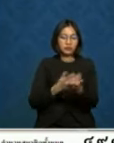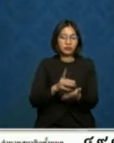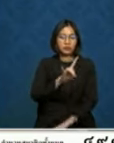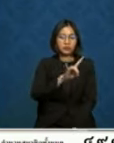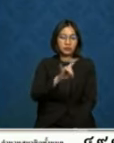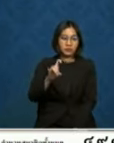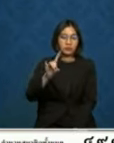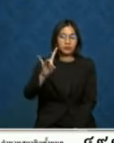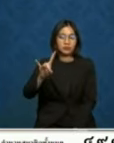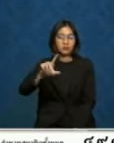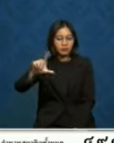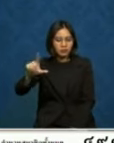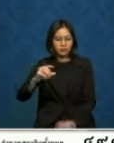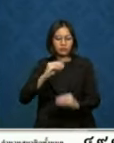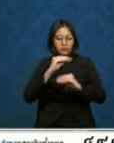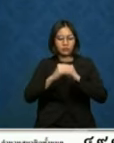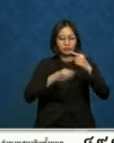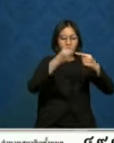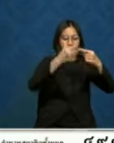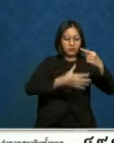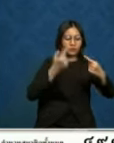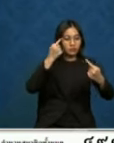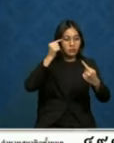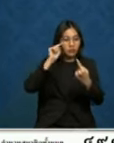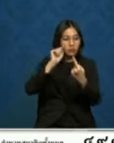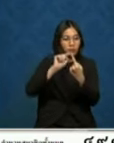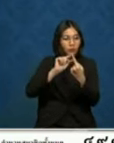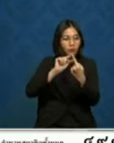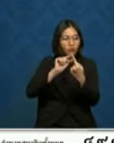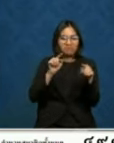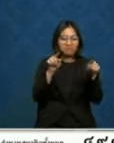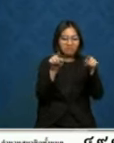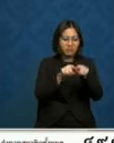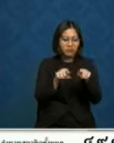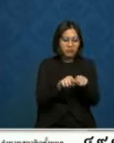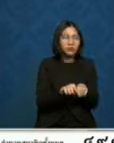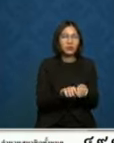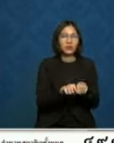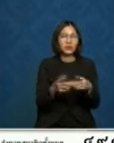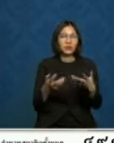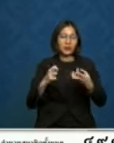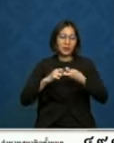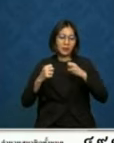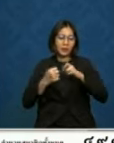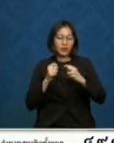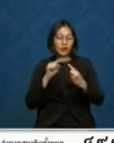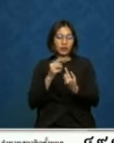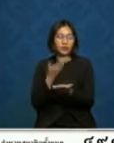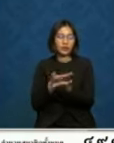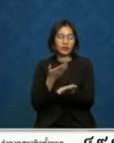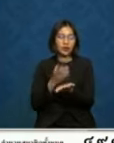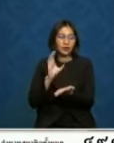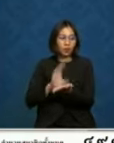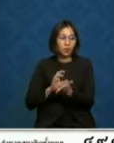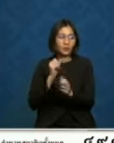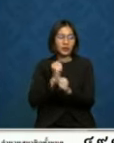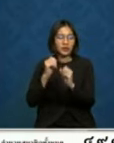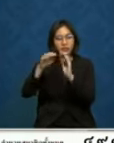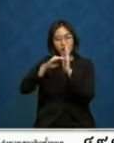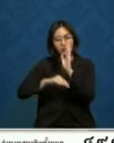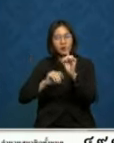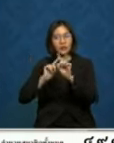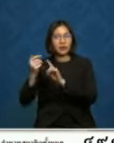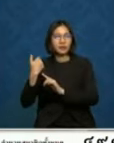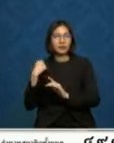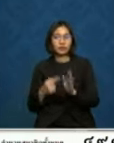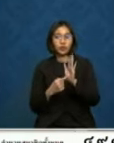808ล้านบาทหลายโครงการมีวัตถุประสงค์ที่ทับซ้อนกันทำให้เกิดปัญหาในการใช้งบประมาณและการดำเนินงาน